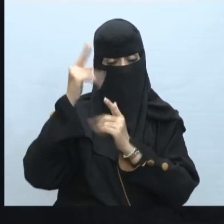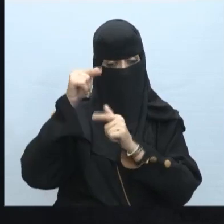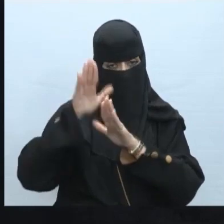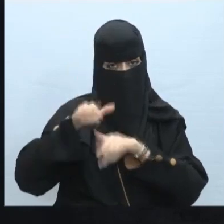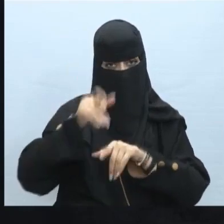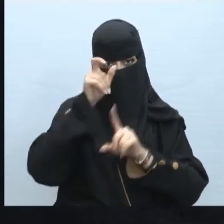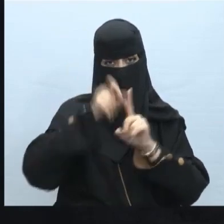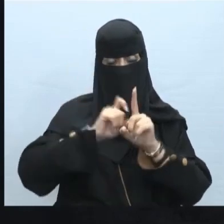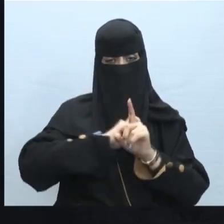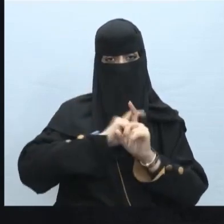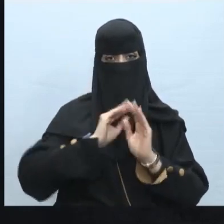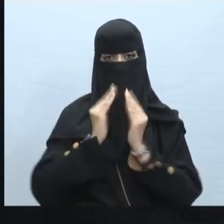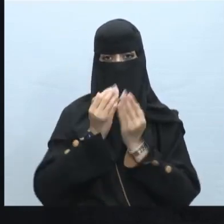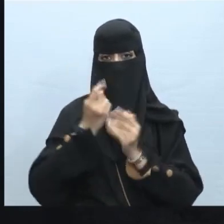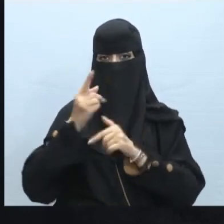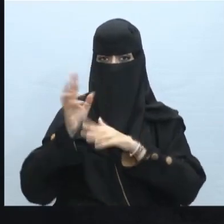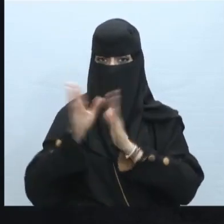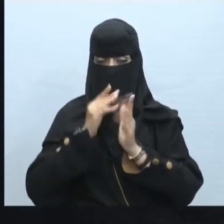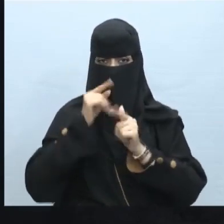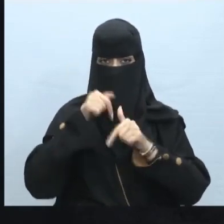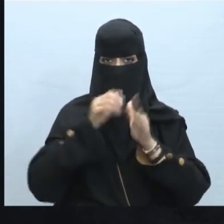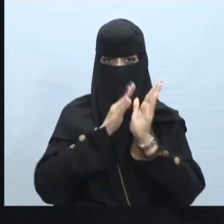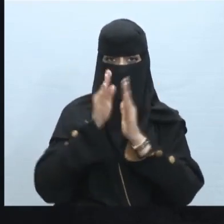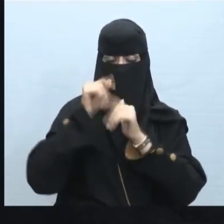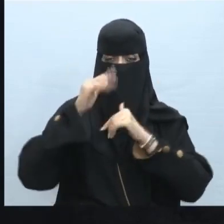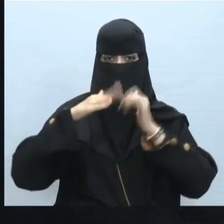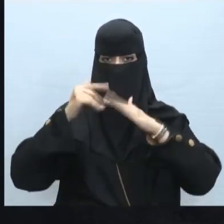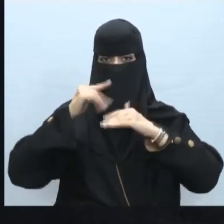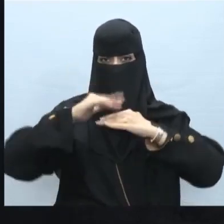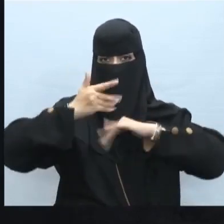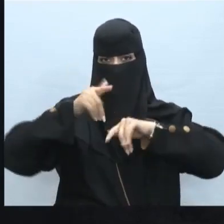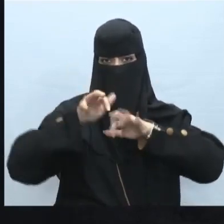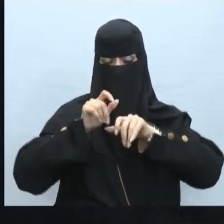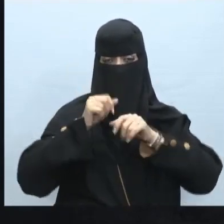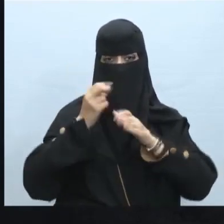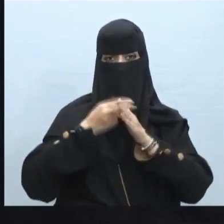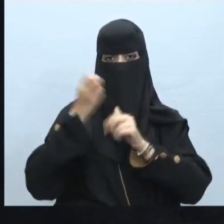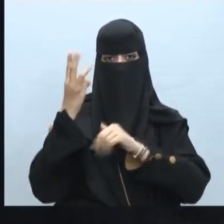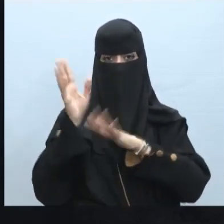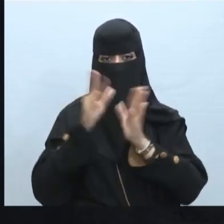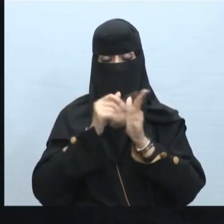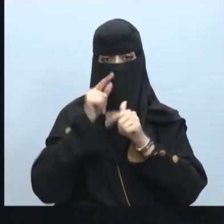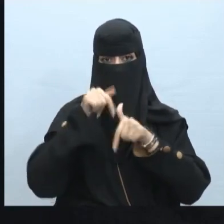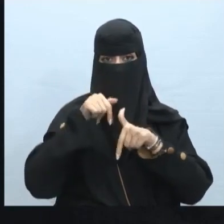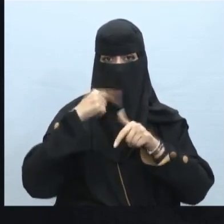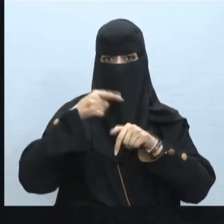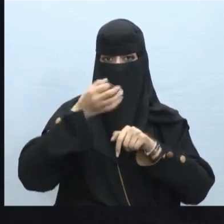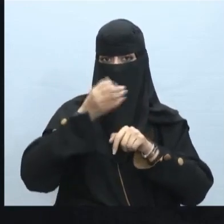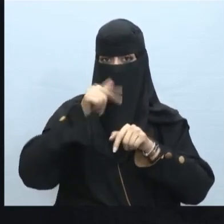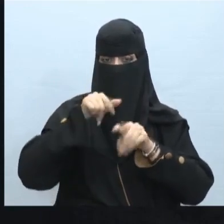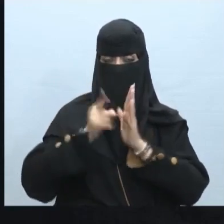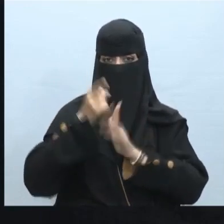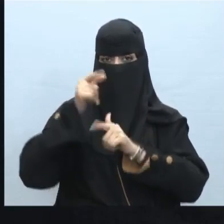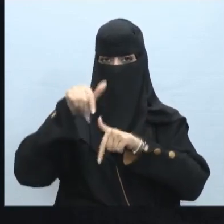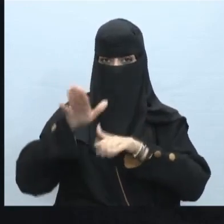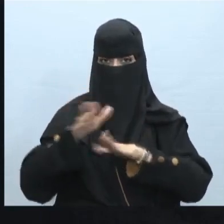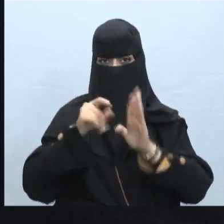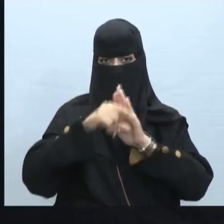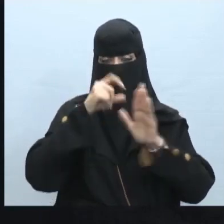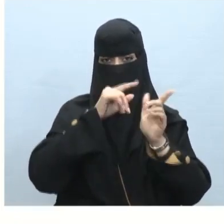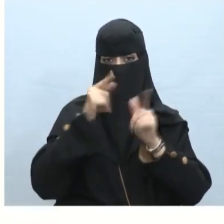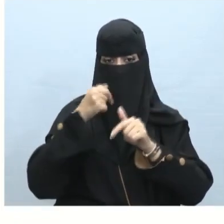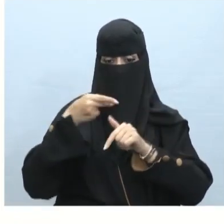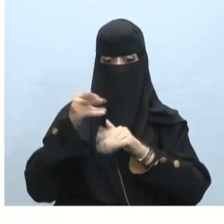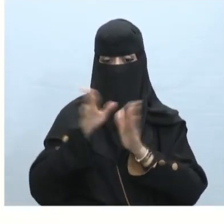اعزائي طلاب الصف الاول متوسط في ماده المهارات الرقميه الفصل الدراسي الثالث سنتكلم باذن الله في هذا الدرس